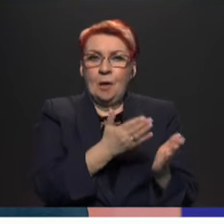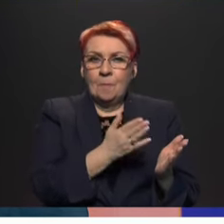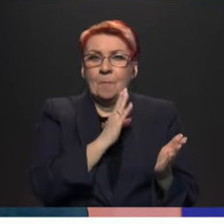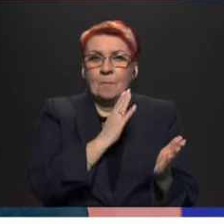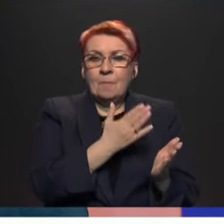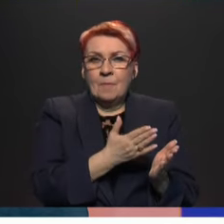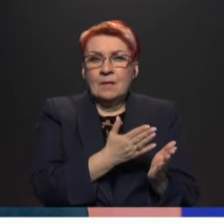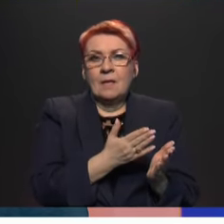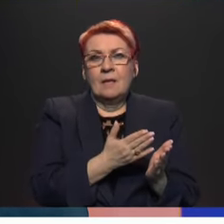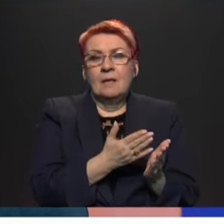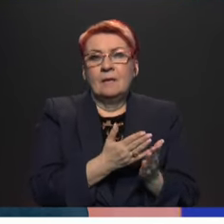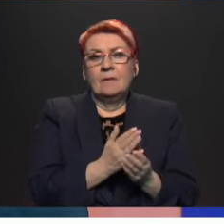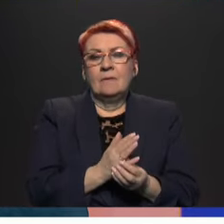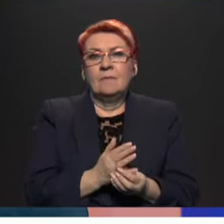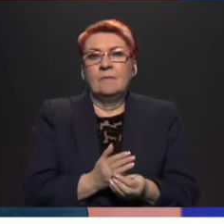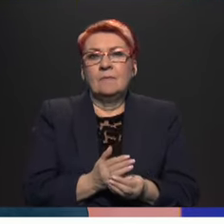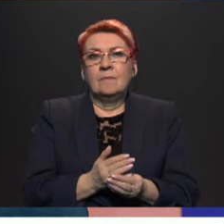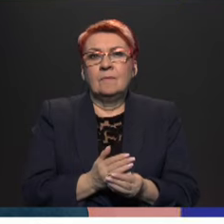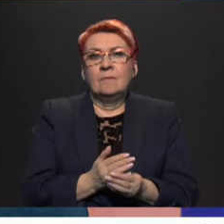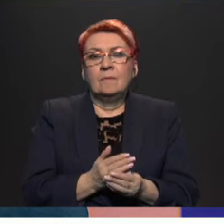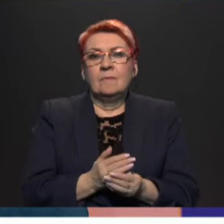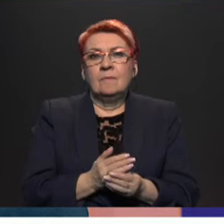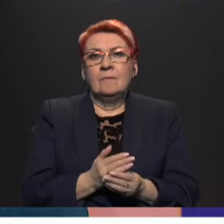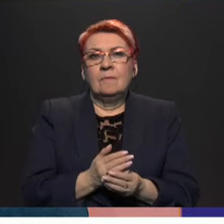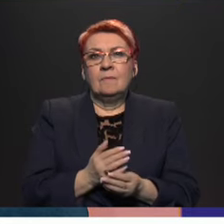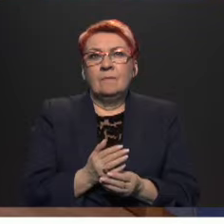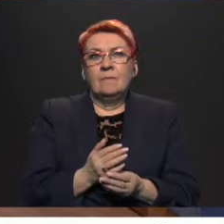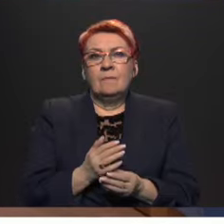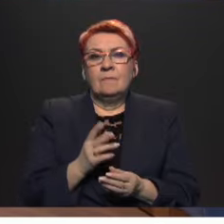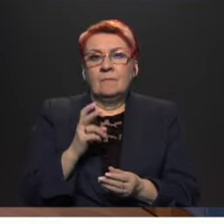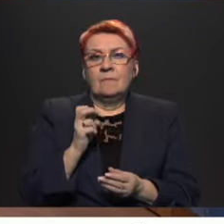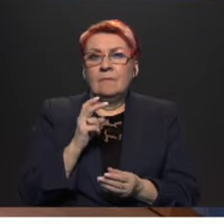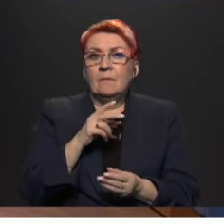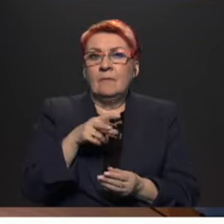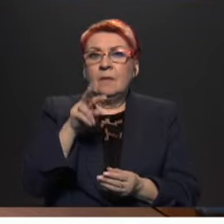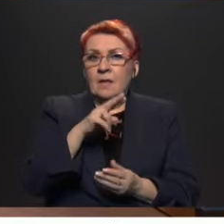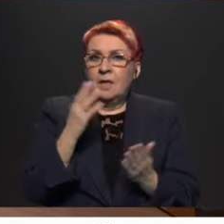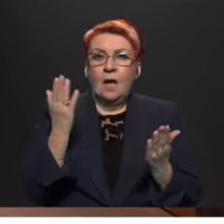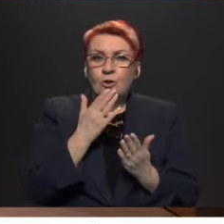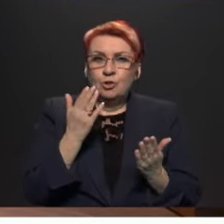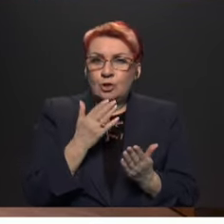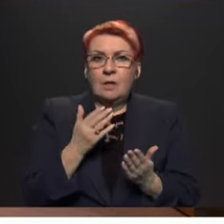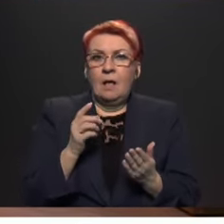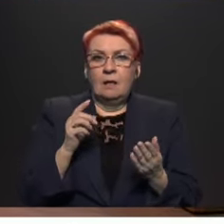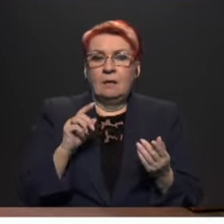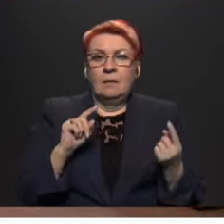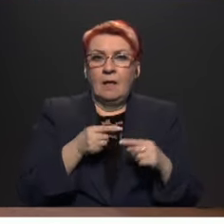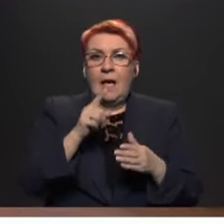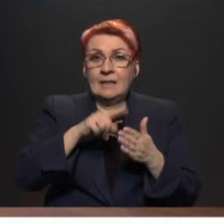ну, чисто как студентке, которая изучала научный атеизм и историю религии, очень интересно почитать